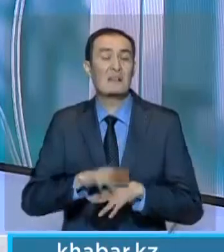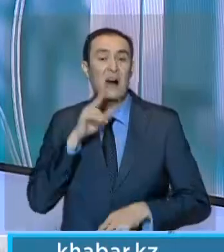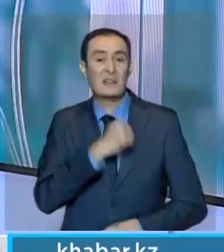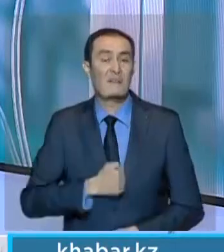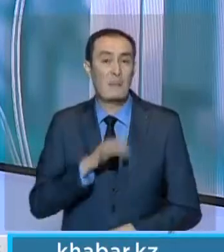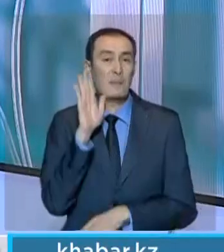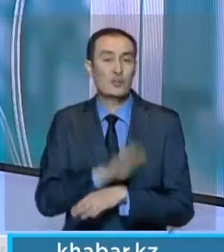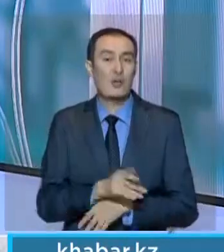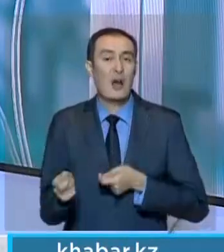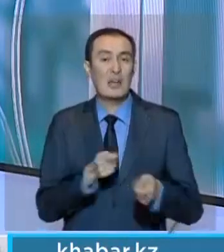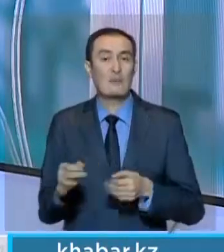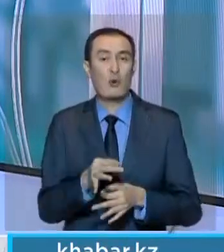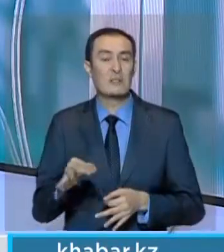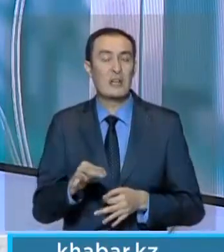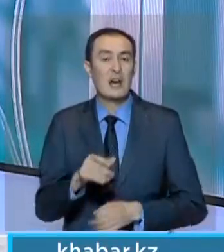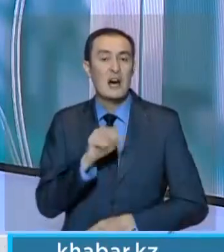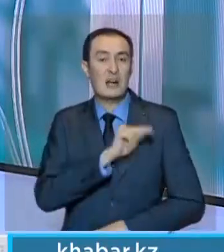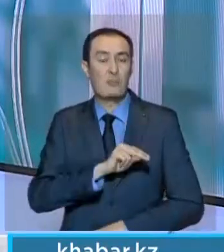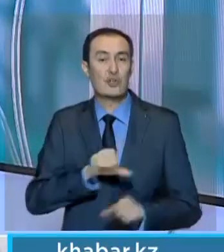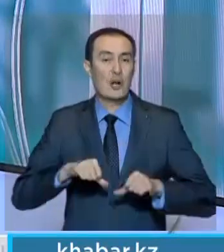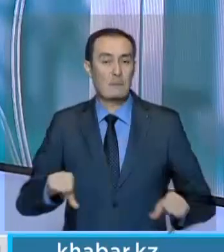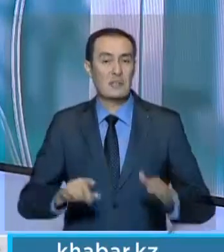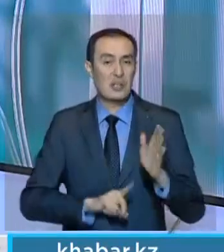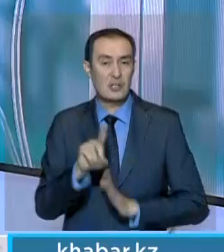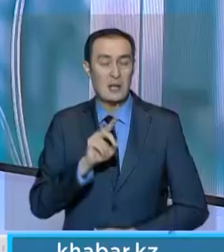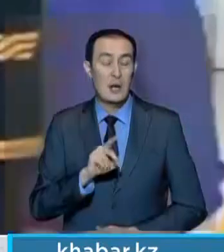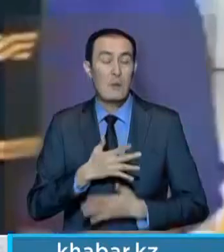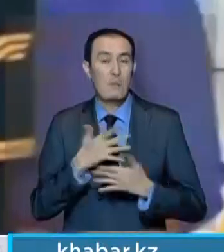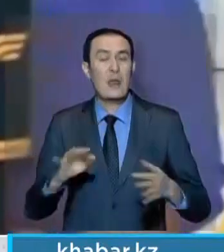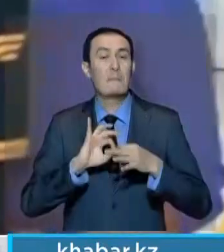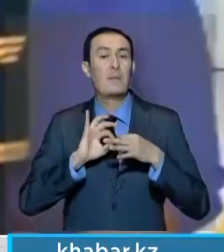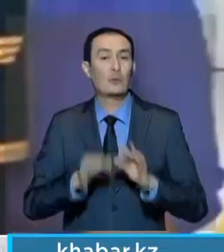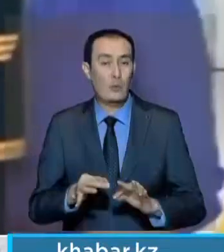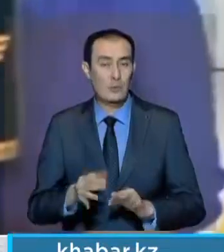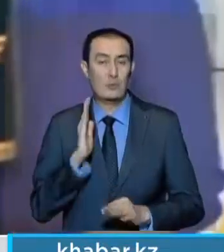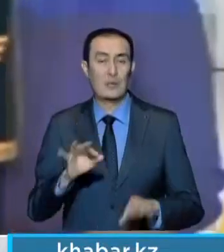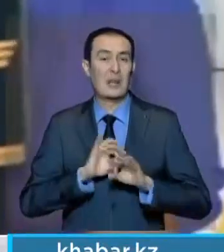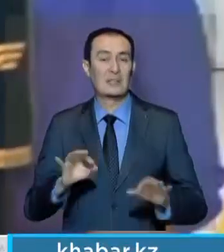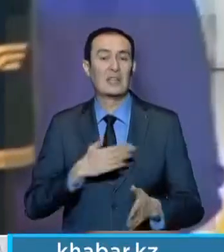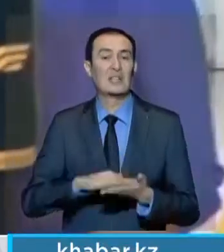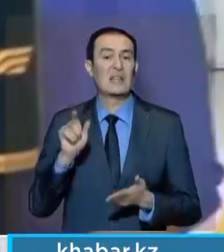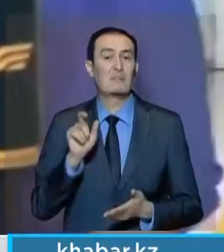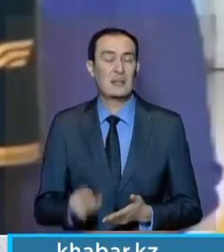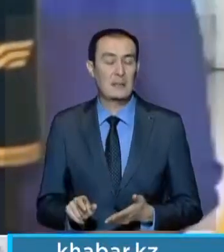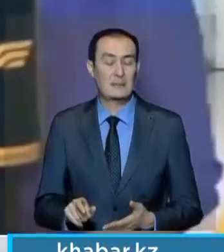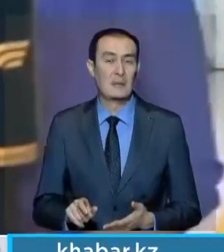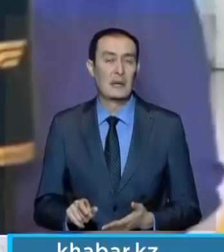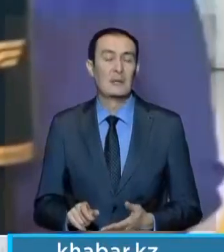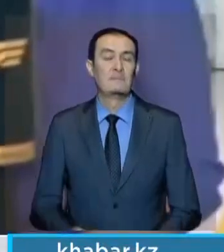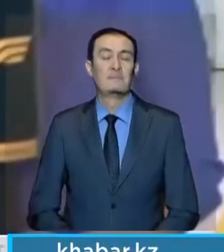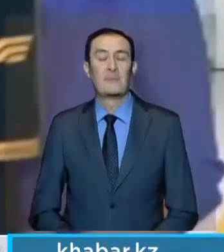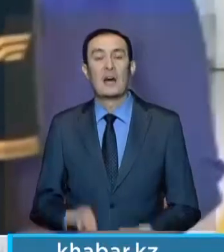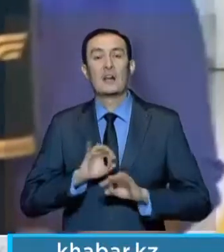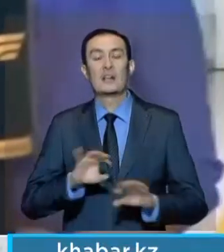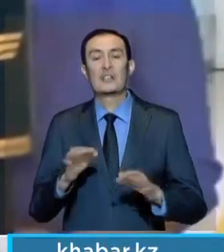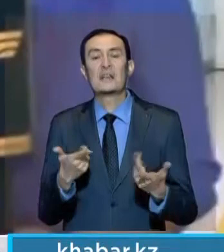регионе по поручению акима области создана рабочая группа. Более подробно готова рассказать моя коллега Анастасия Сулейманова. Настя,